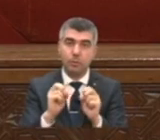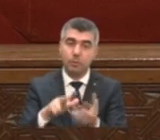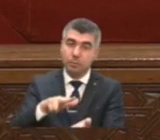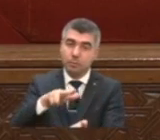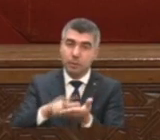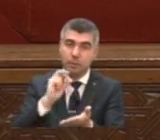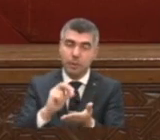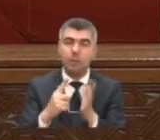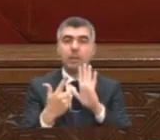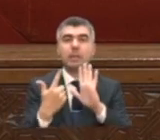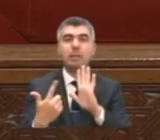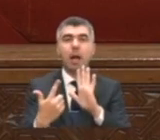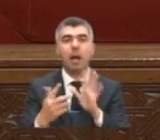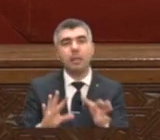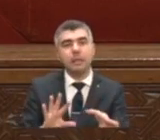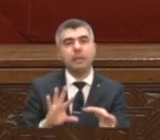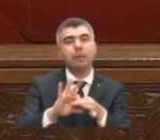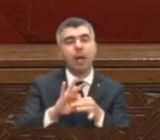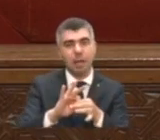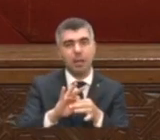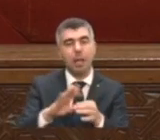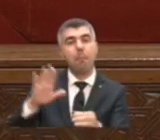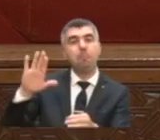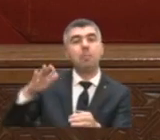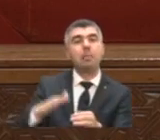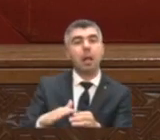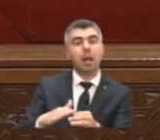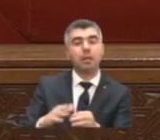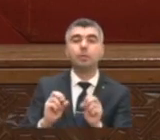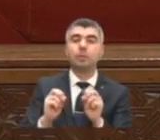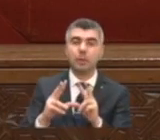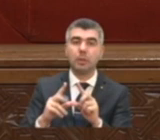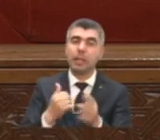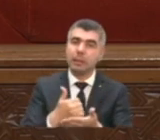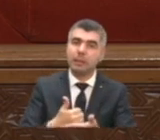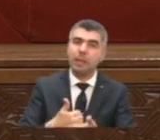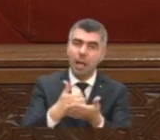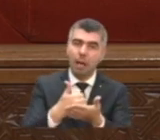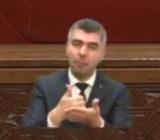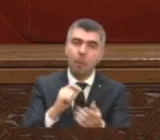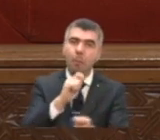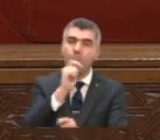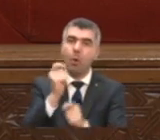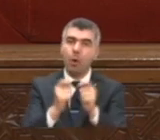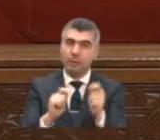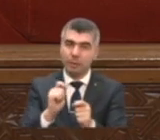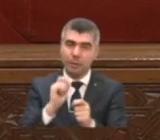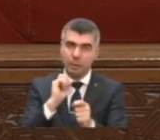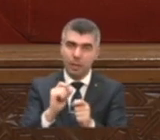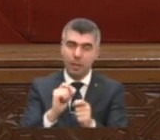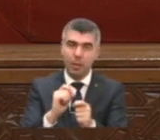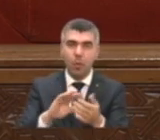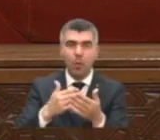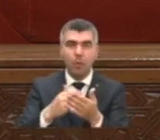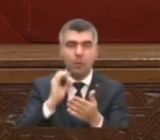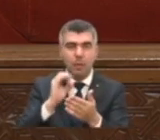دوزنا 7 اتفاقيات يلاه تفعلات وحده في جهه بني ملال، تتسمح الدعم ديال المهندسين المعماريين